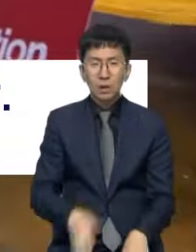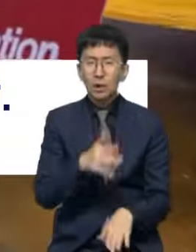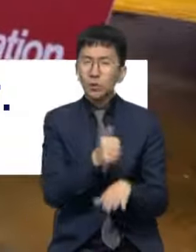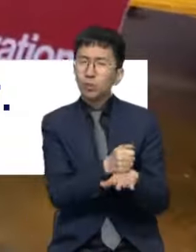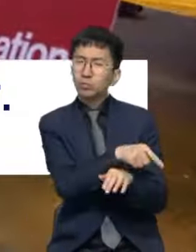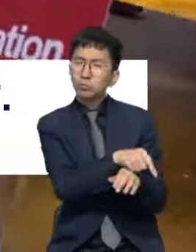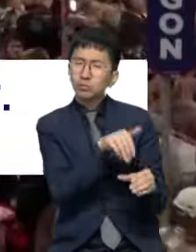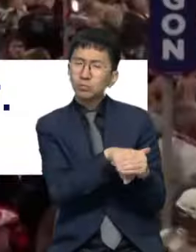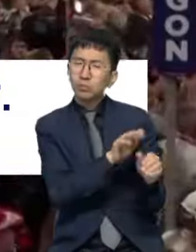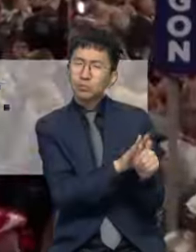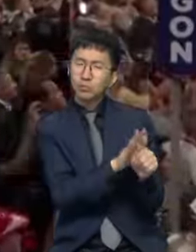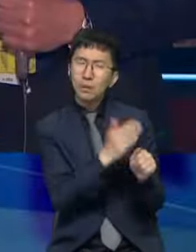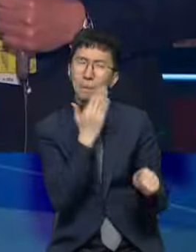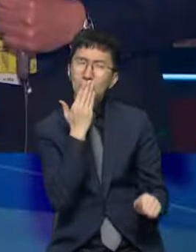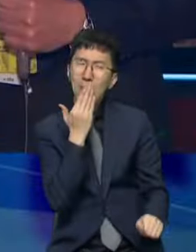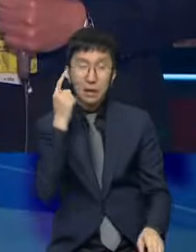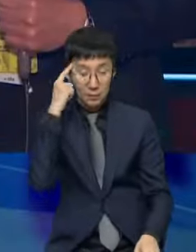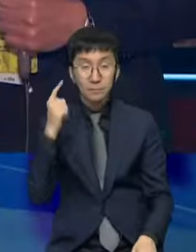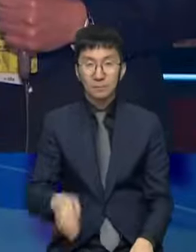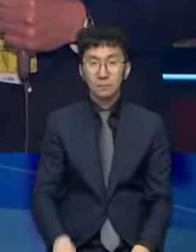shouldn't.